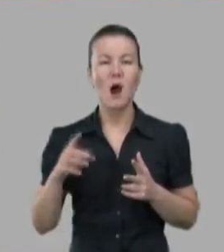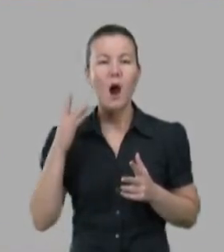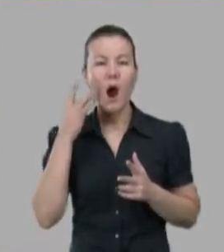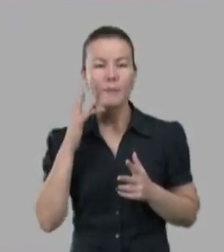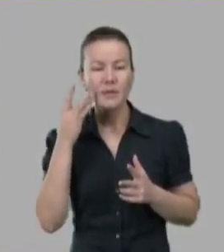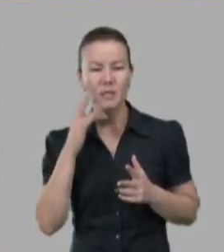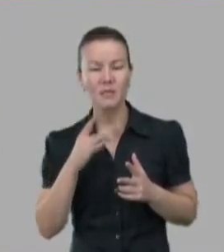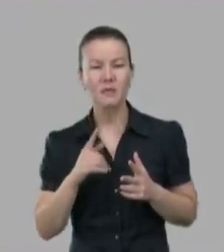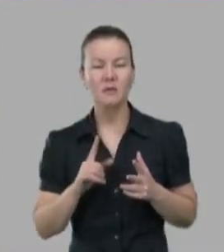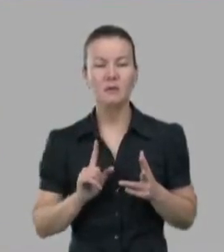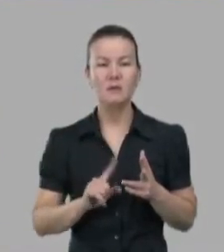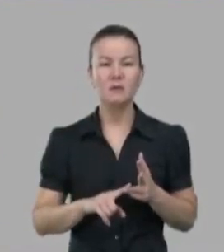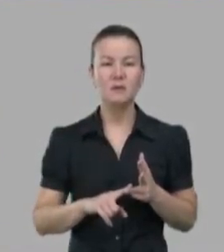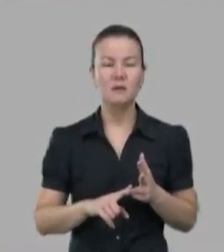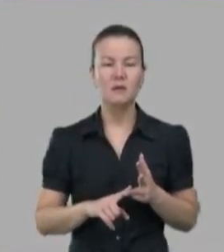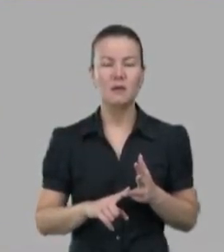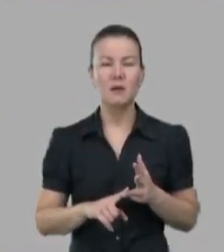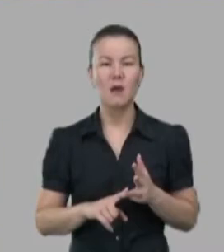Америка,